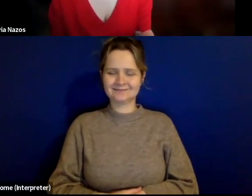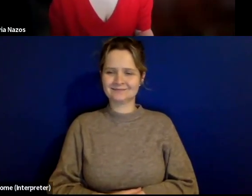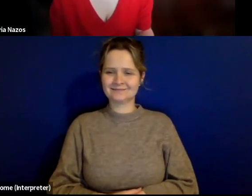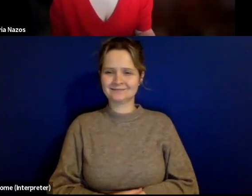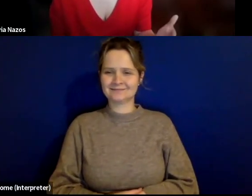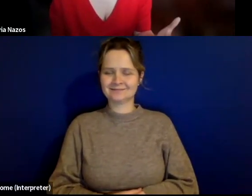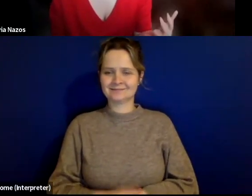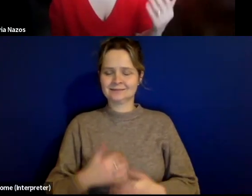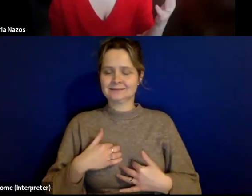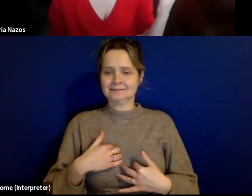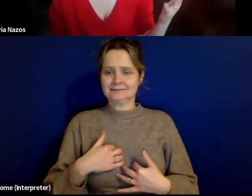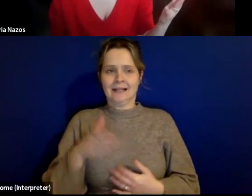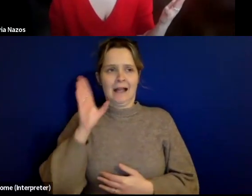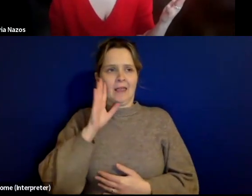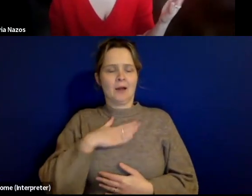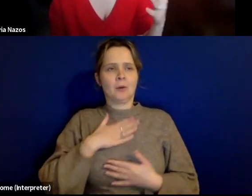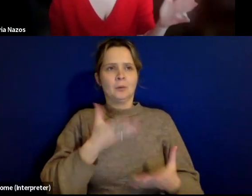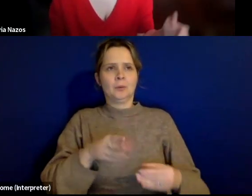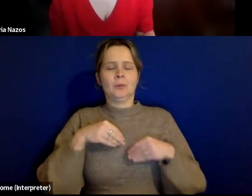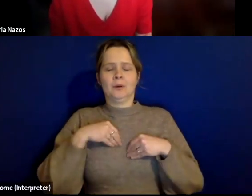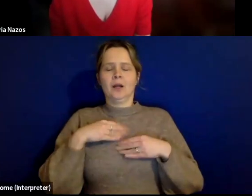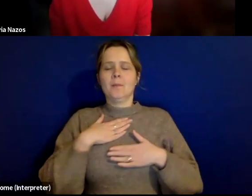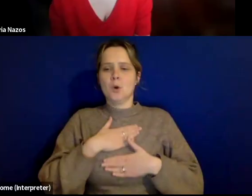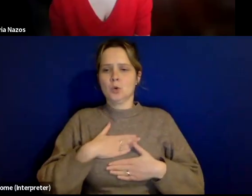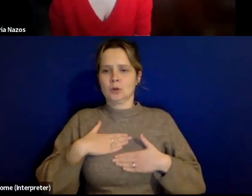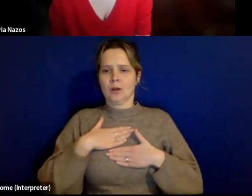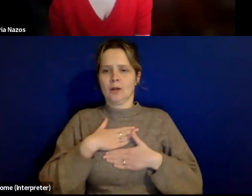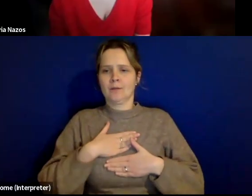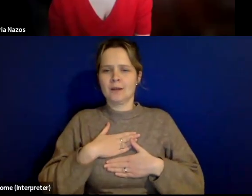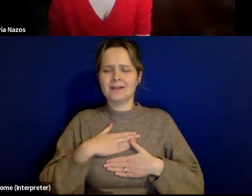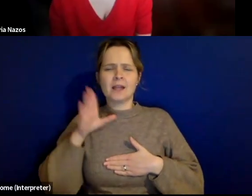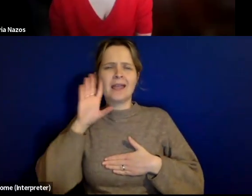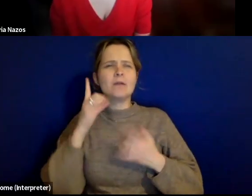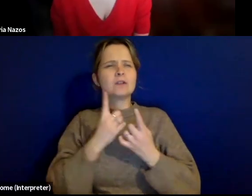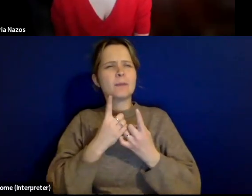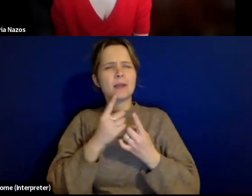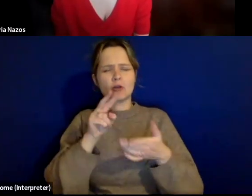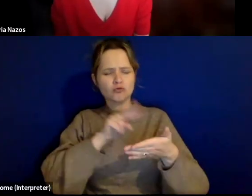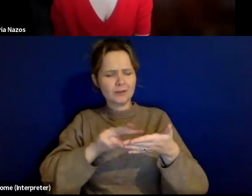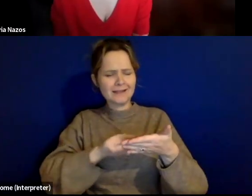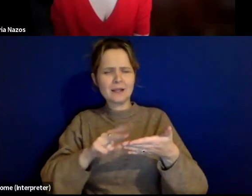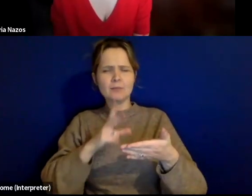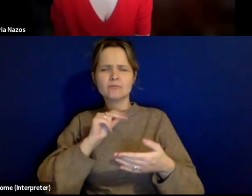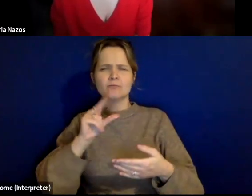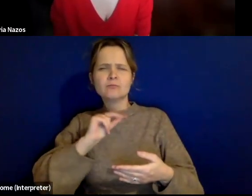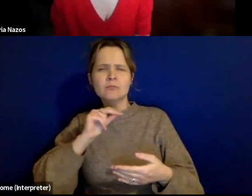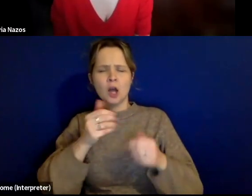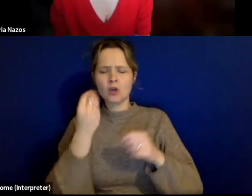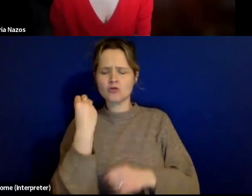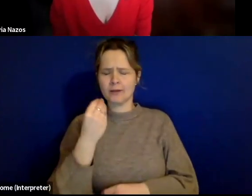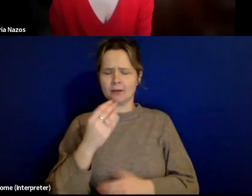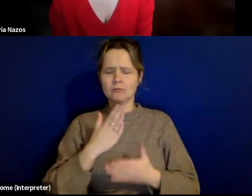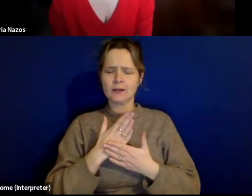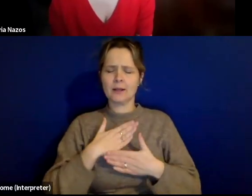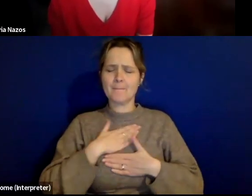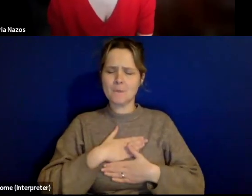I'm kind of emotional in a good way. I just to hear things read aloud in Greek, it's just really moving for me. So thank you so much for everyone